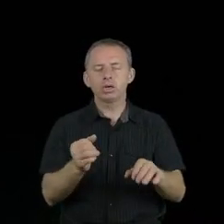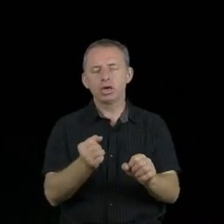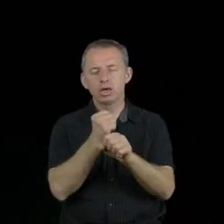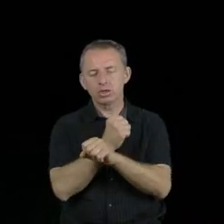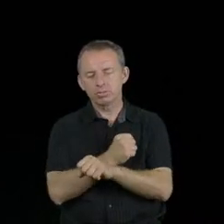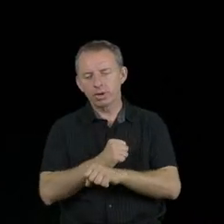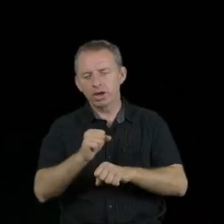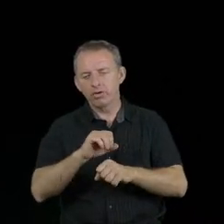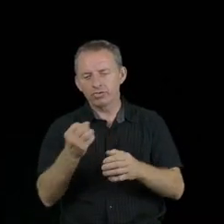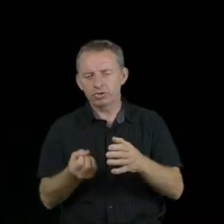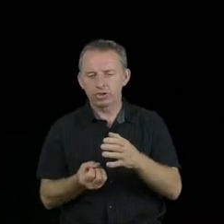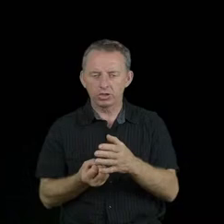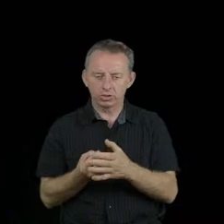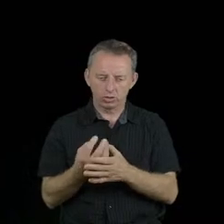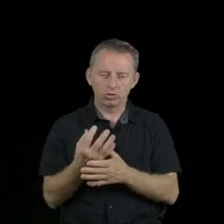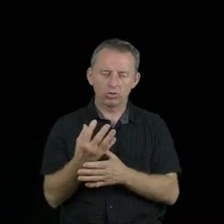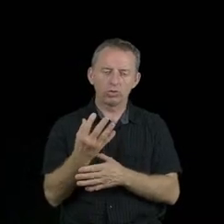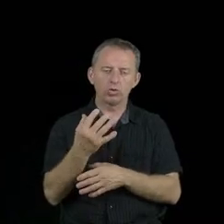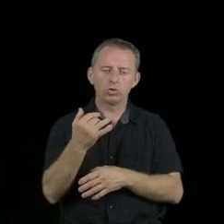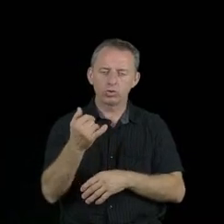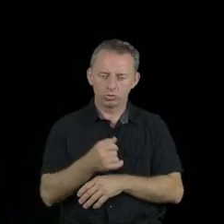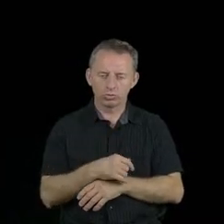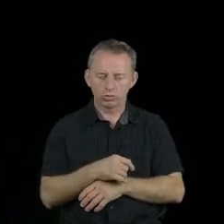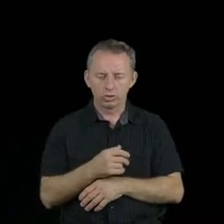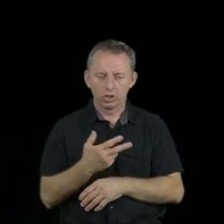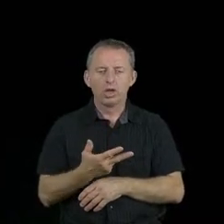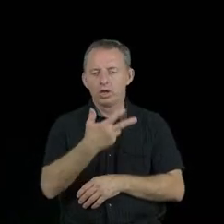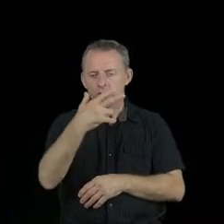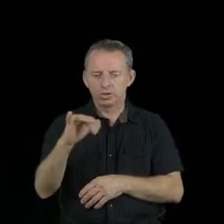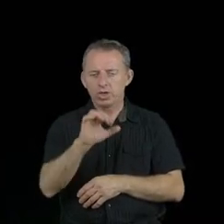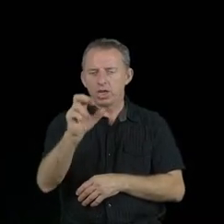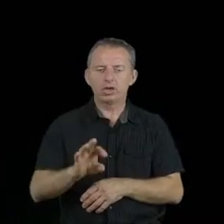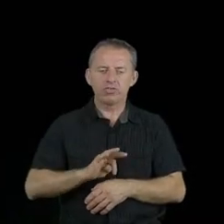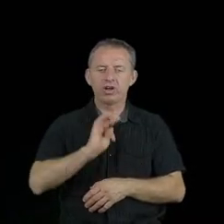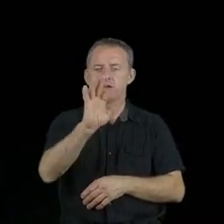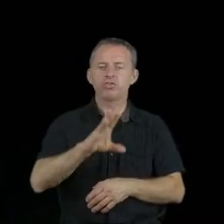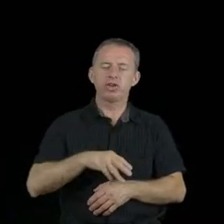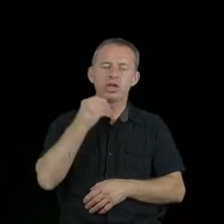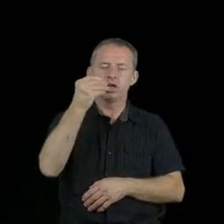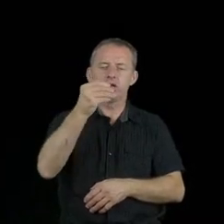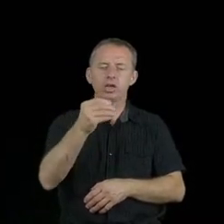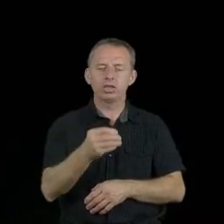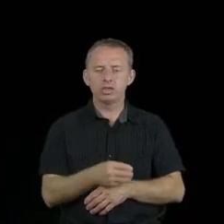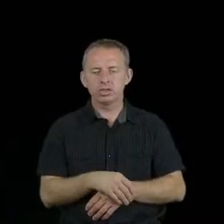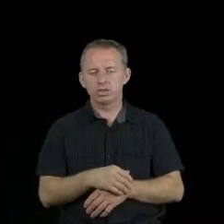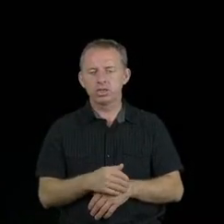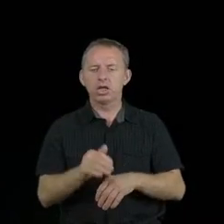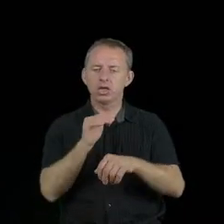Thank you.